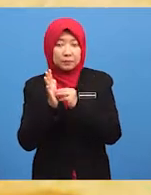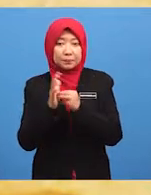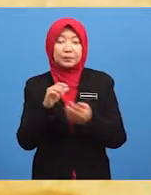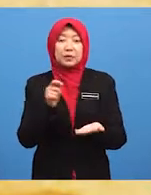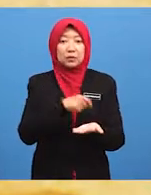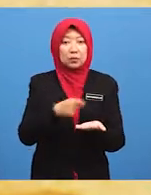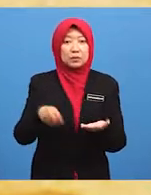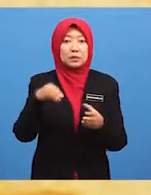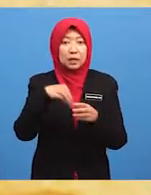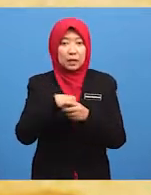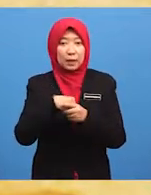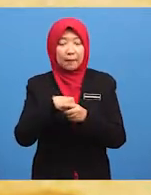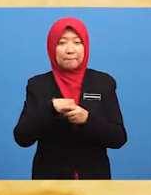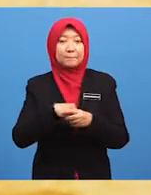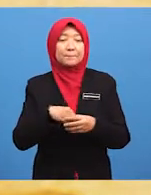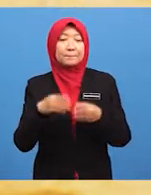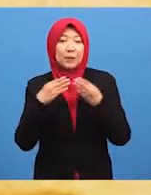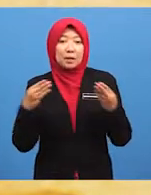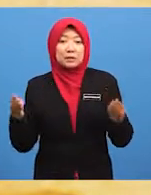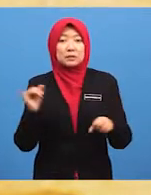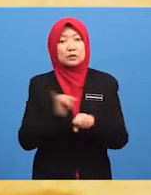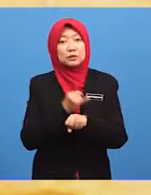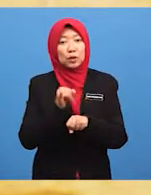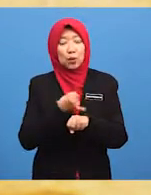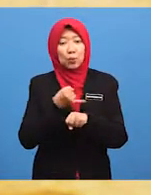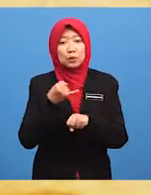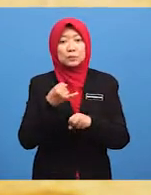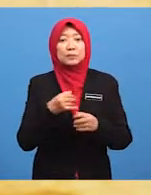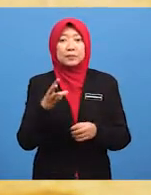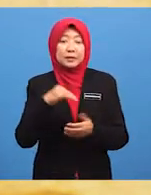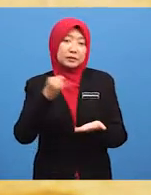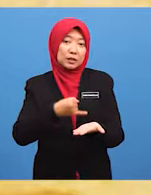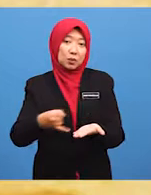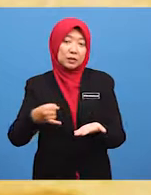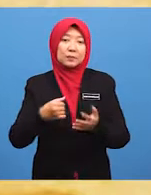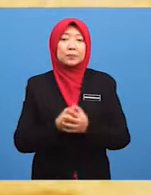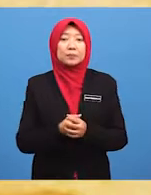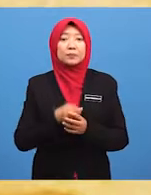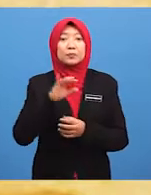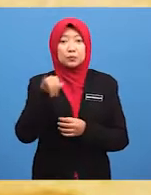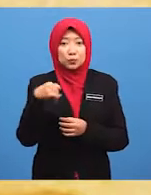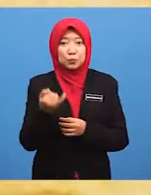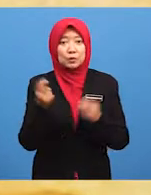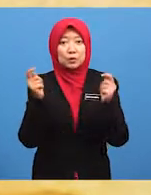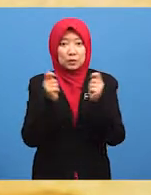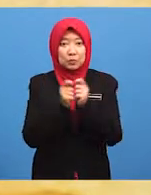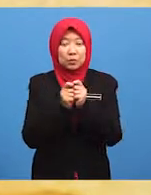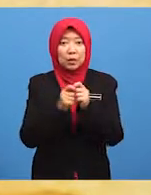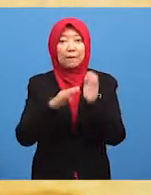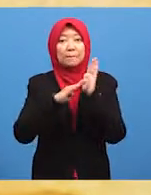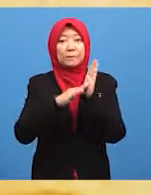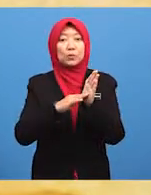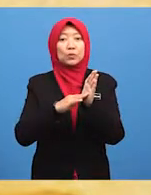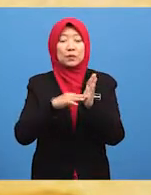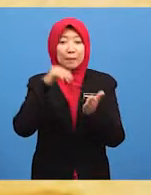ini ditulis dalam bahasa Jawa kuno bertulisan Jawi. Selain itu, juga ditemukan